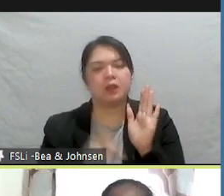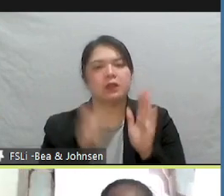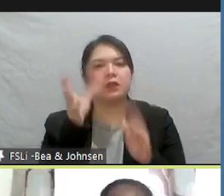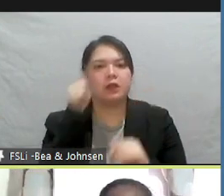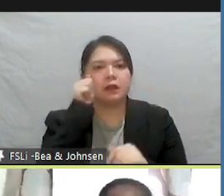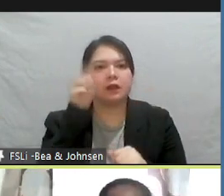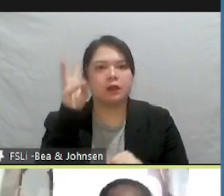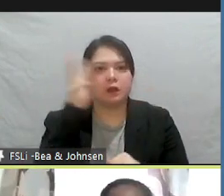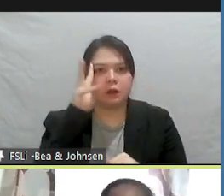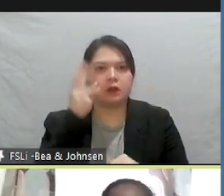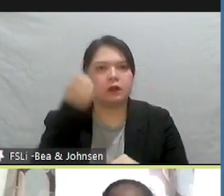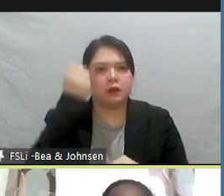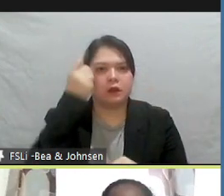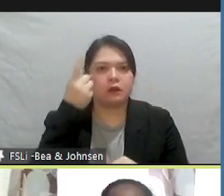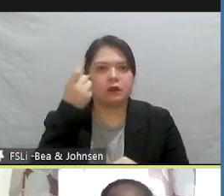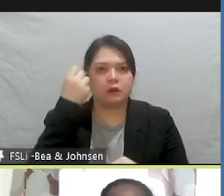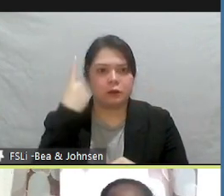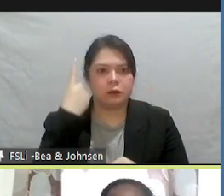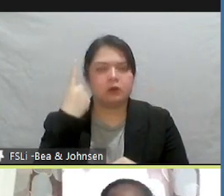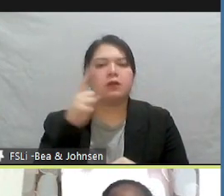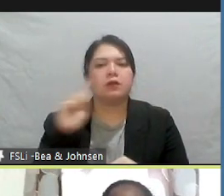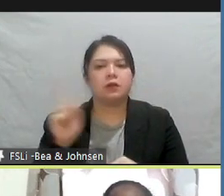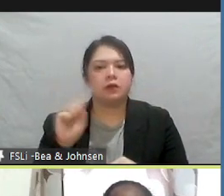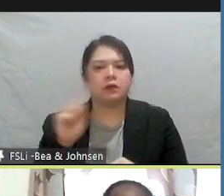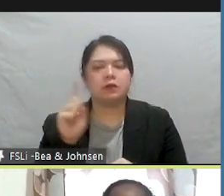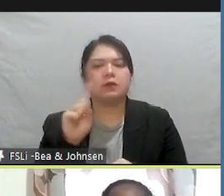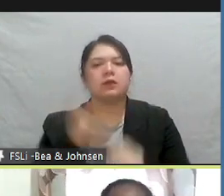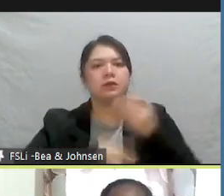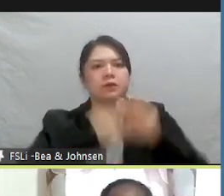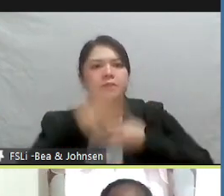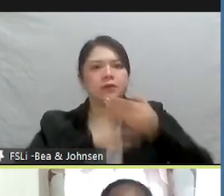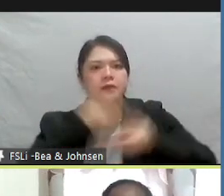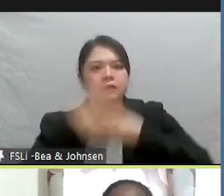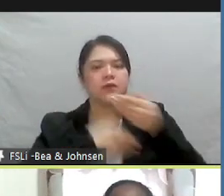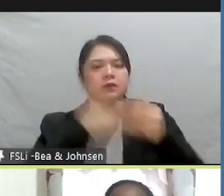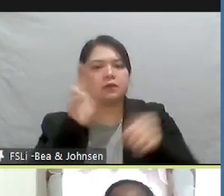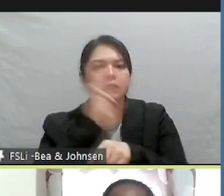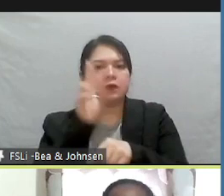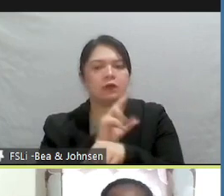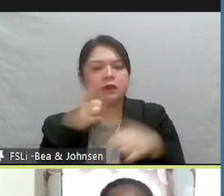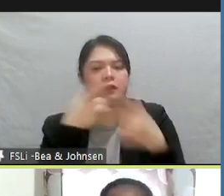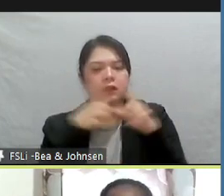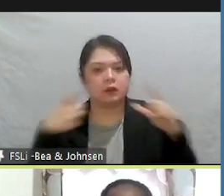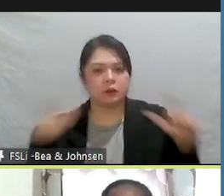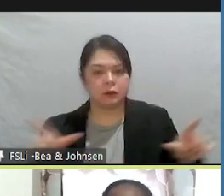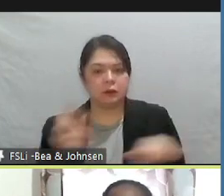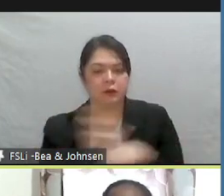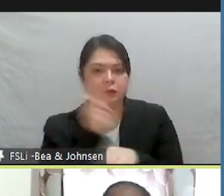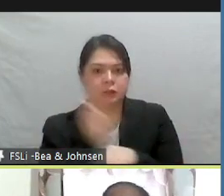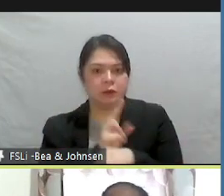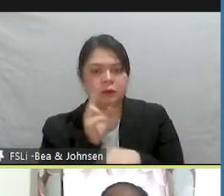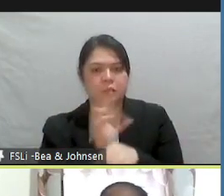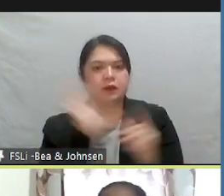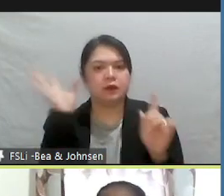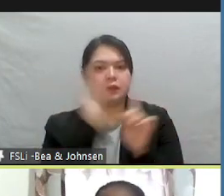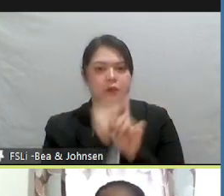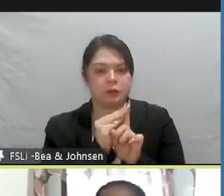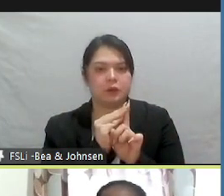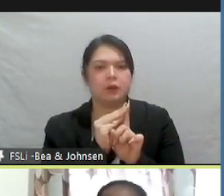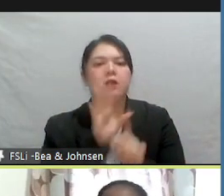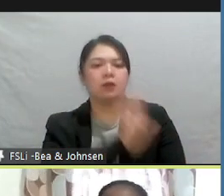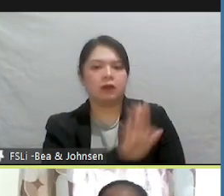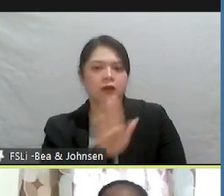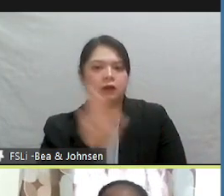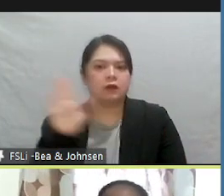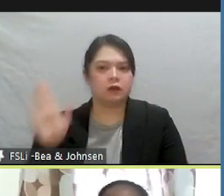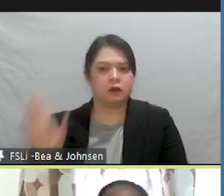Mas naiintindihan nila yung kalakaran, yung ginagamit na lingwahe, ginagamit na kultura ng mga